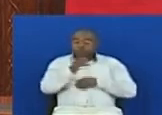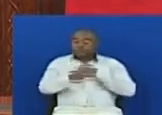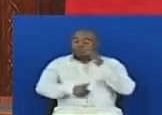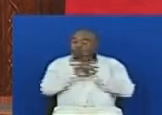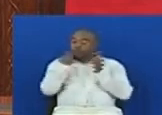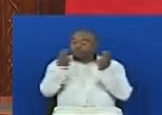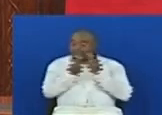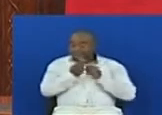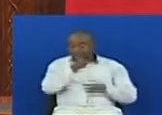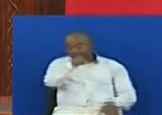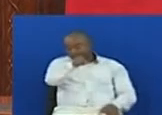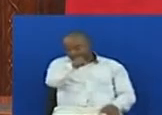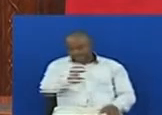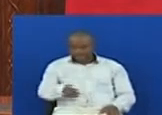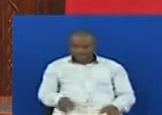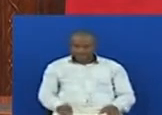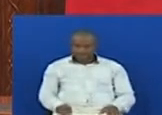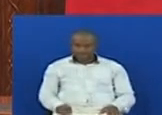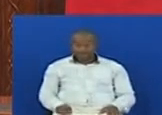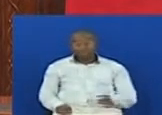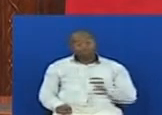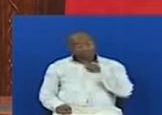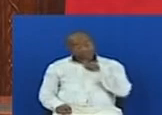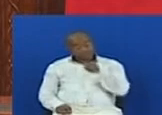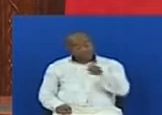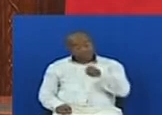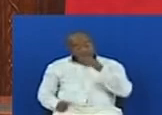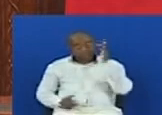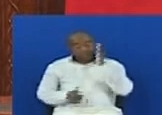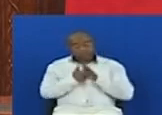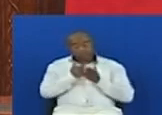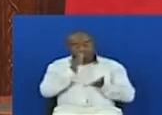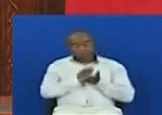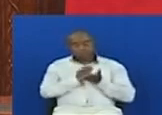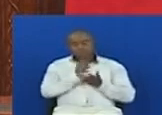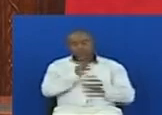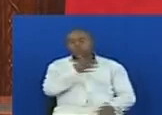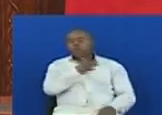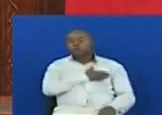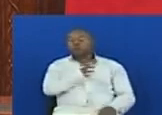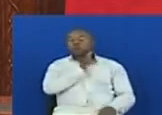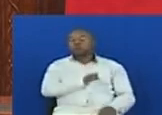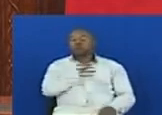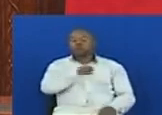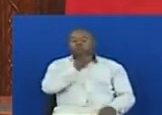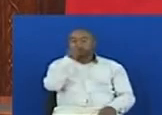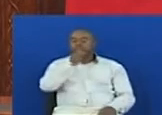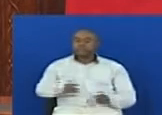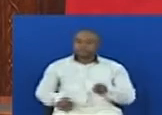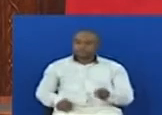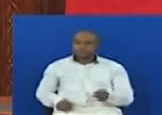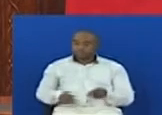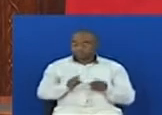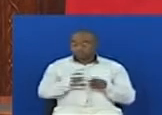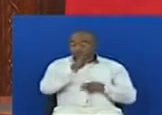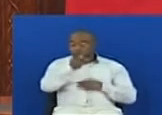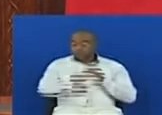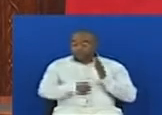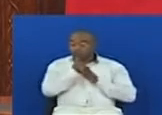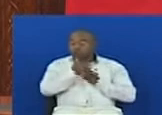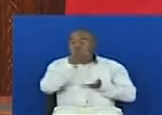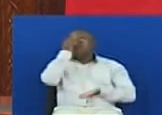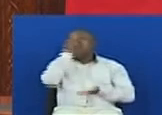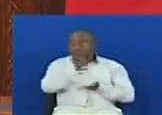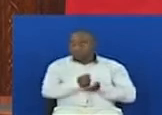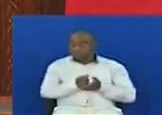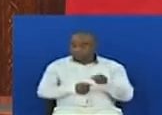yake. Kiongozi ambaye anawahurumia Watanzania, kiongozi ambaye ana maamuzi akijua haya